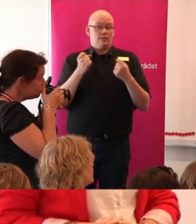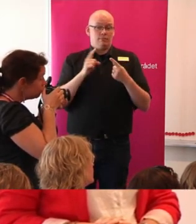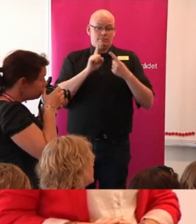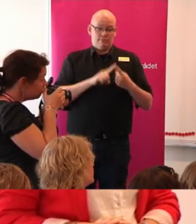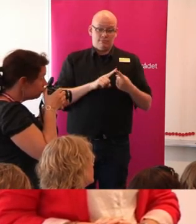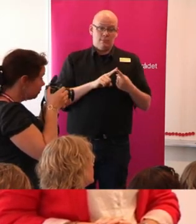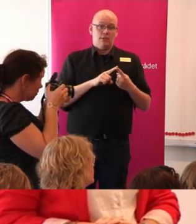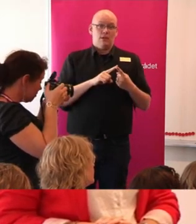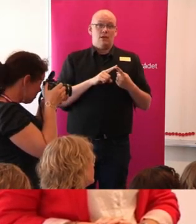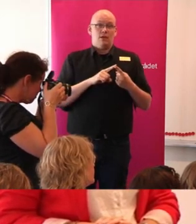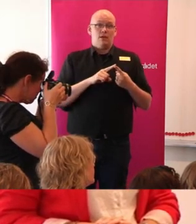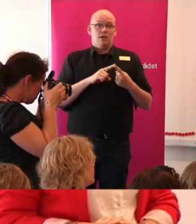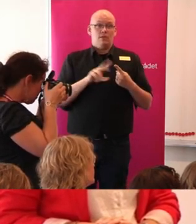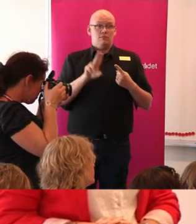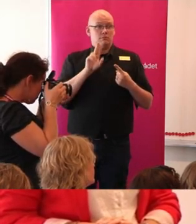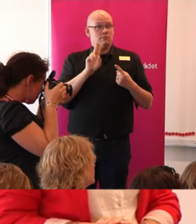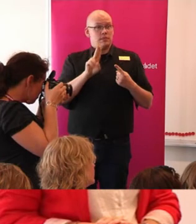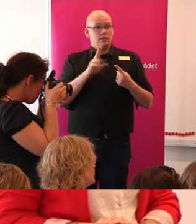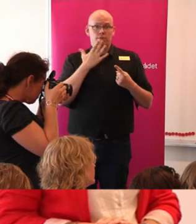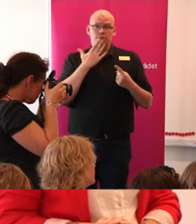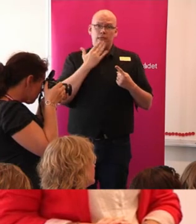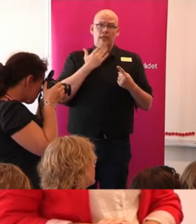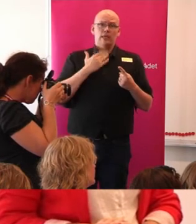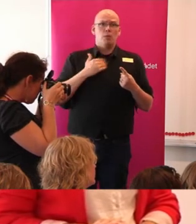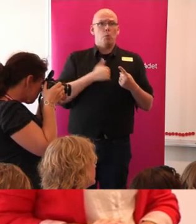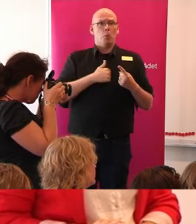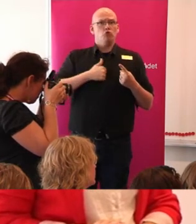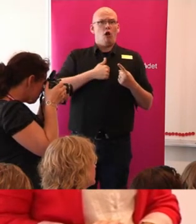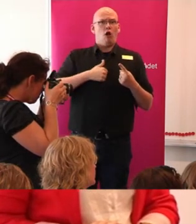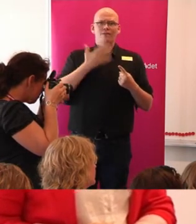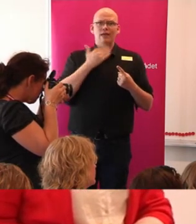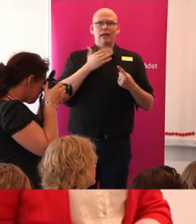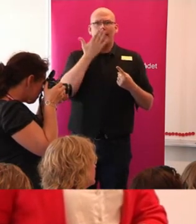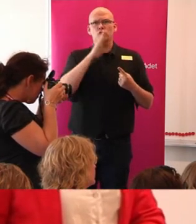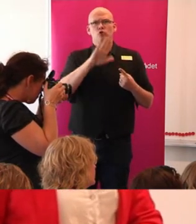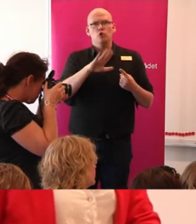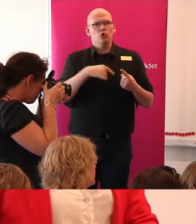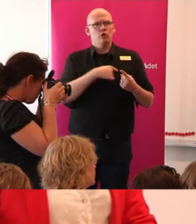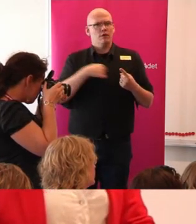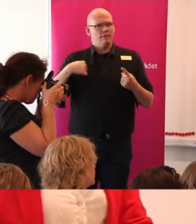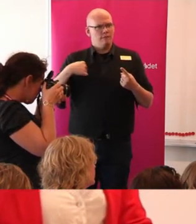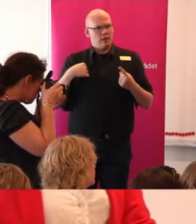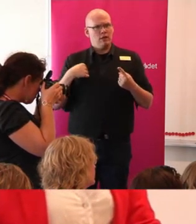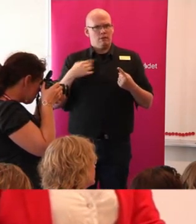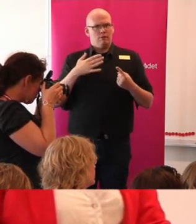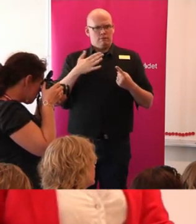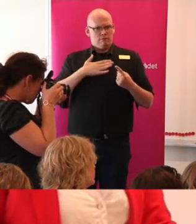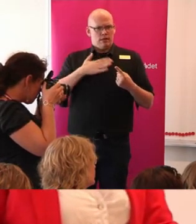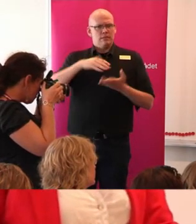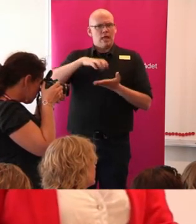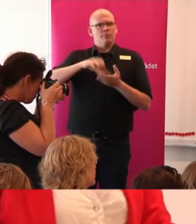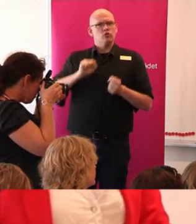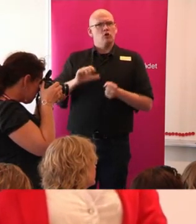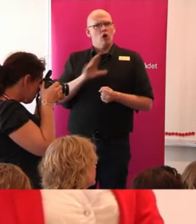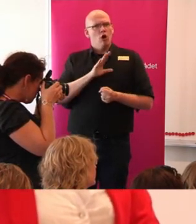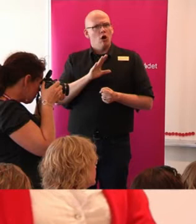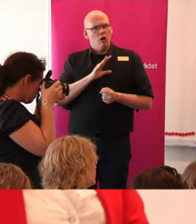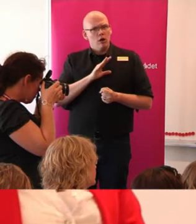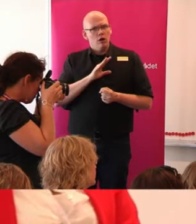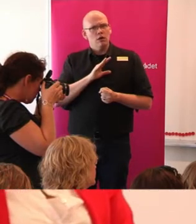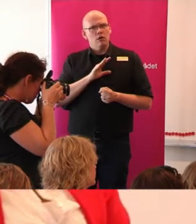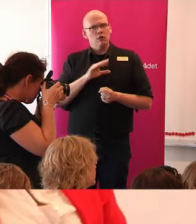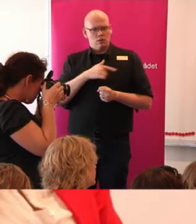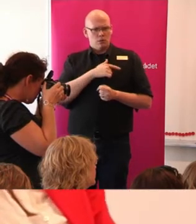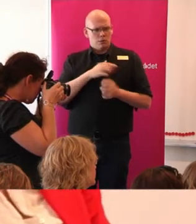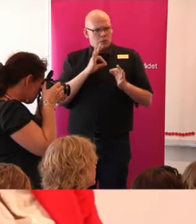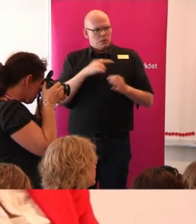är det vilken moral och attityd vill vi att vårt samhälle ska spegla utifrån hur vi tar